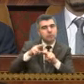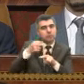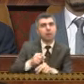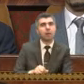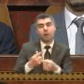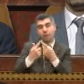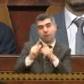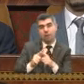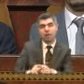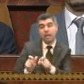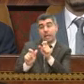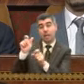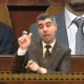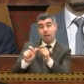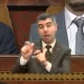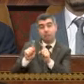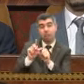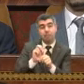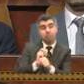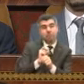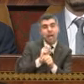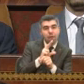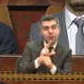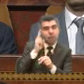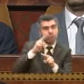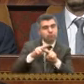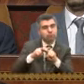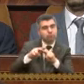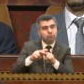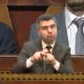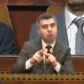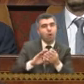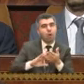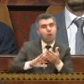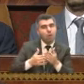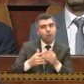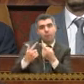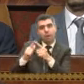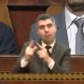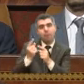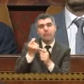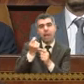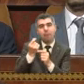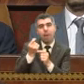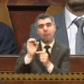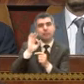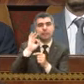يضمن المواطنين السفر عبر وسائل مريحة تتوفر على شروط الأمن والسلامة وبأثمنة معقولة